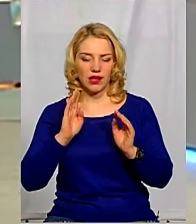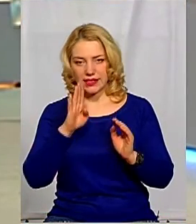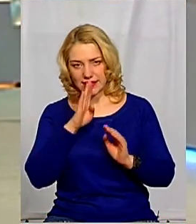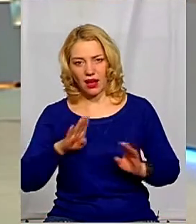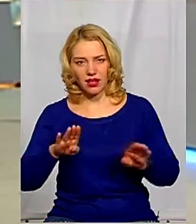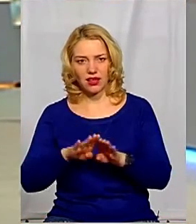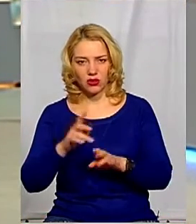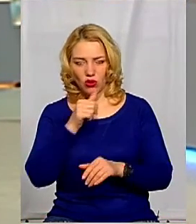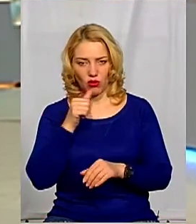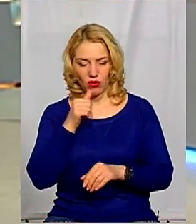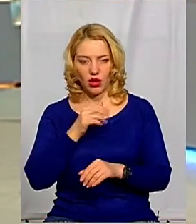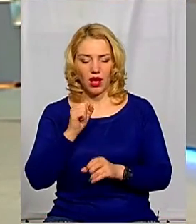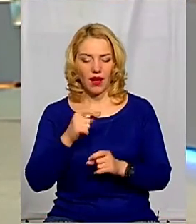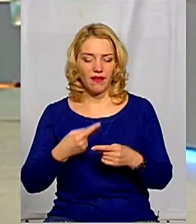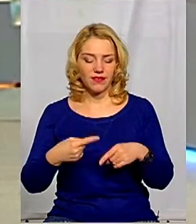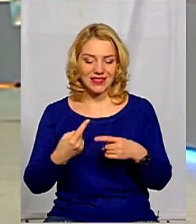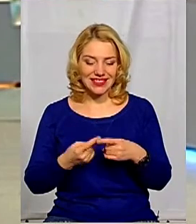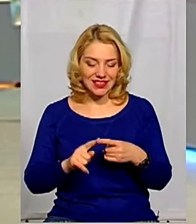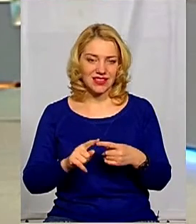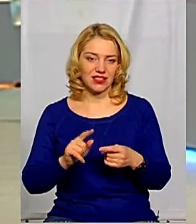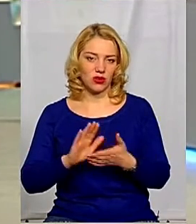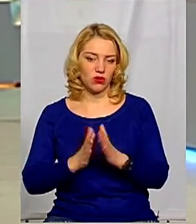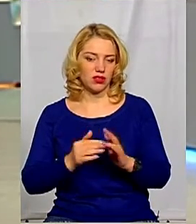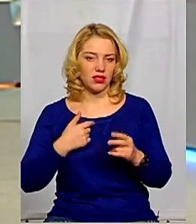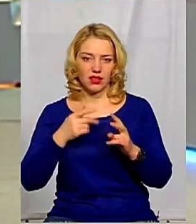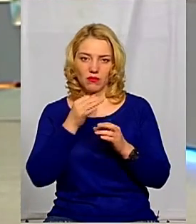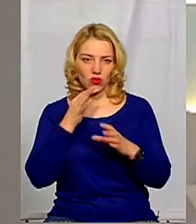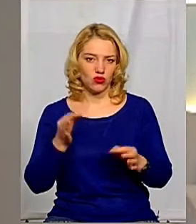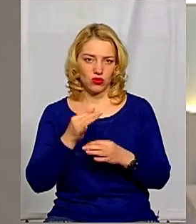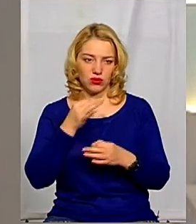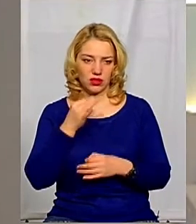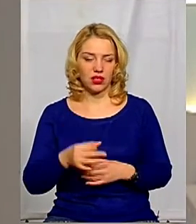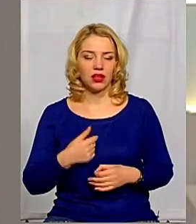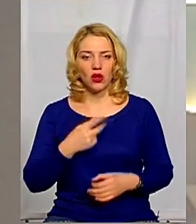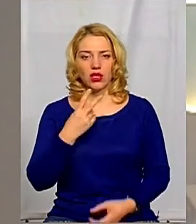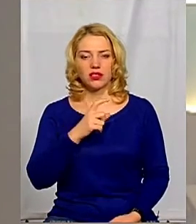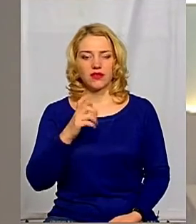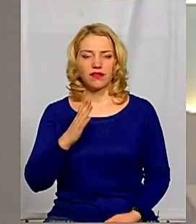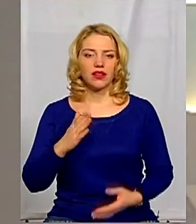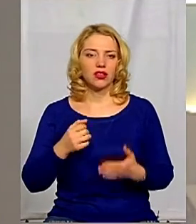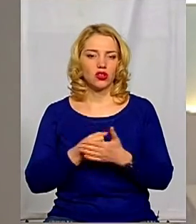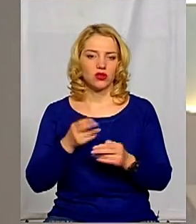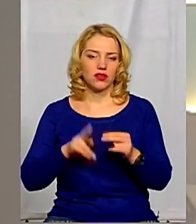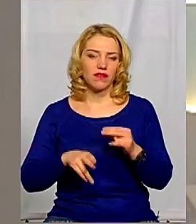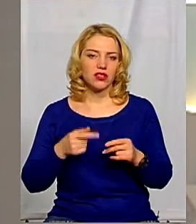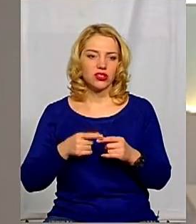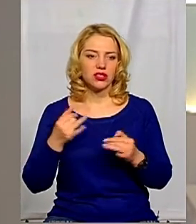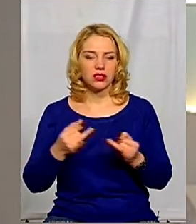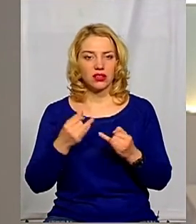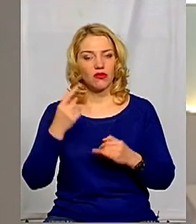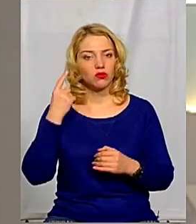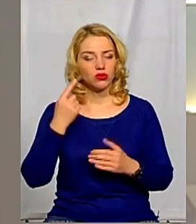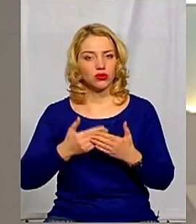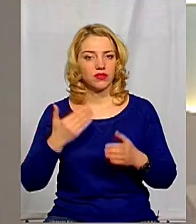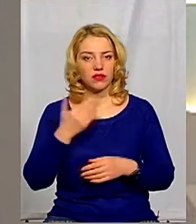даній ситуації, що ви розказали, я не можу сказати, тому що нема даних. От у нас буквально 2 хвилинки до завершення. Я думаю, глядачам було б цікаво